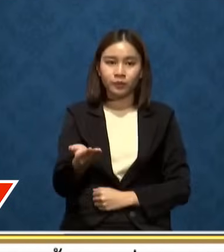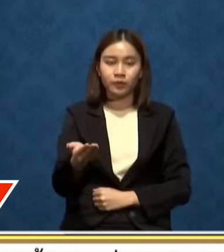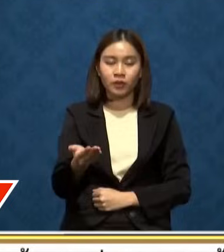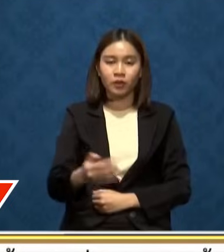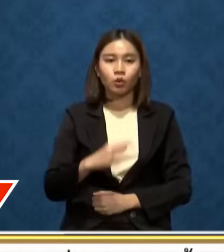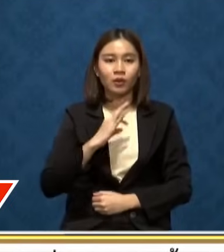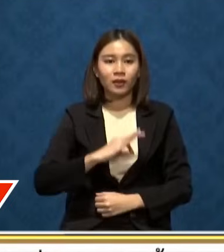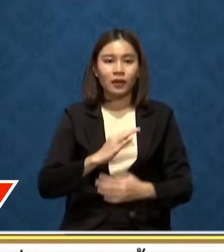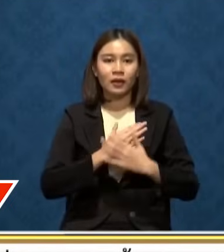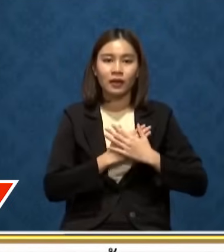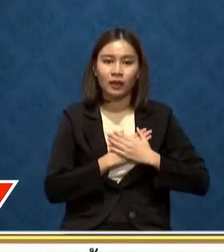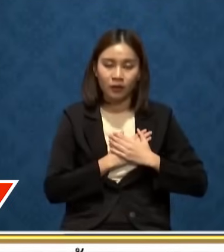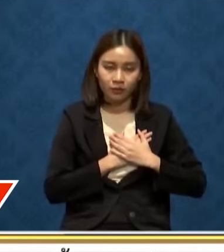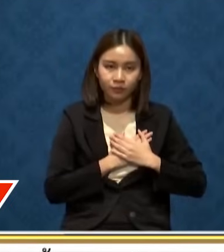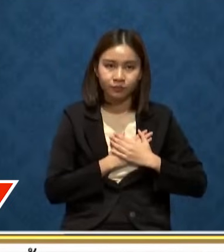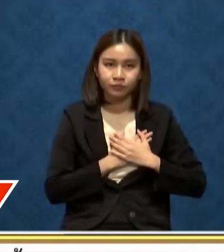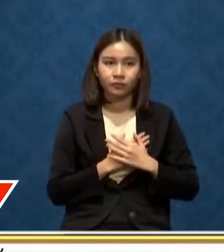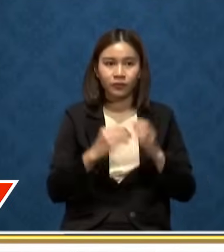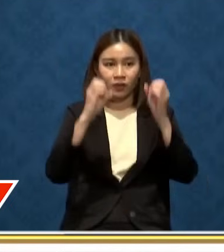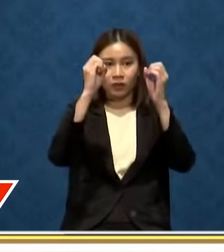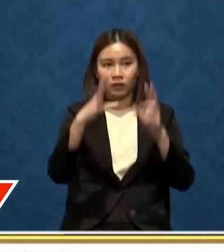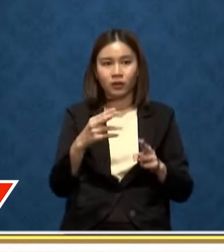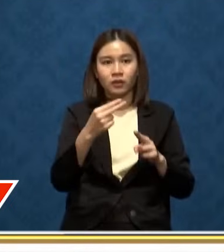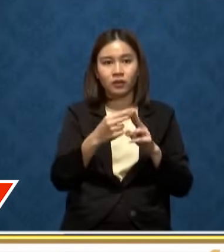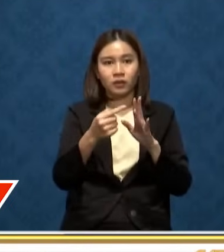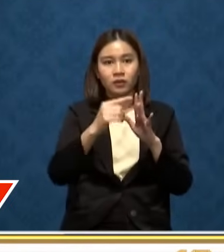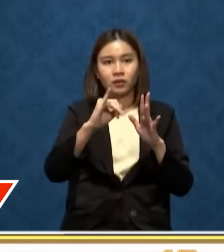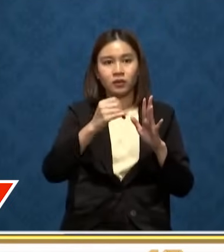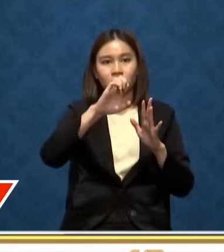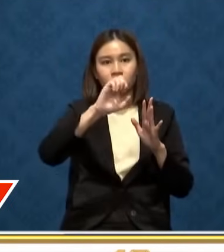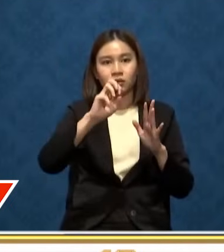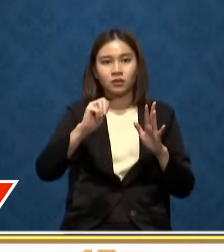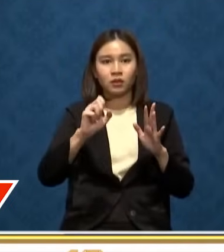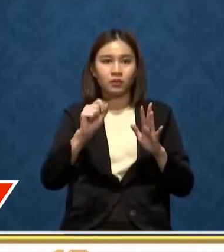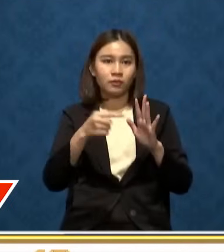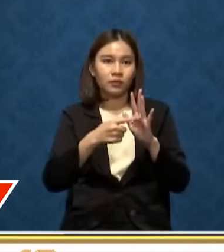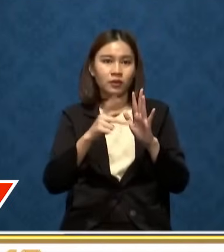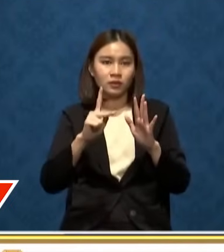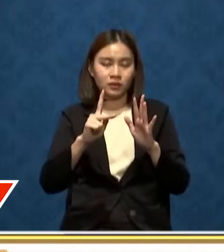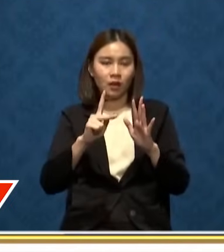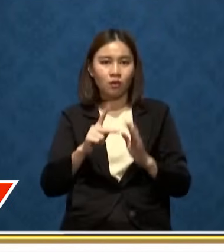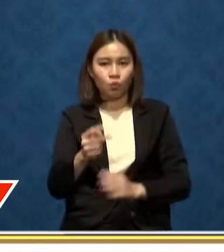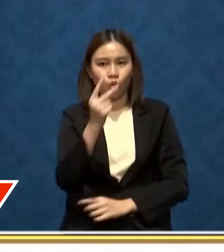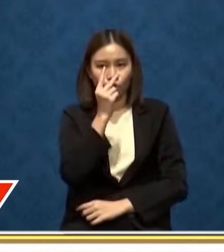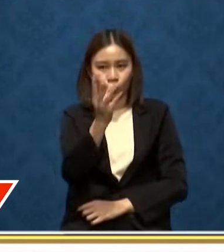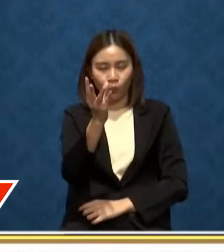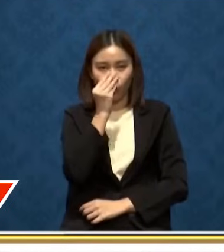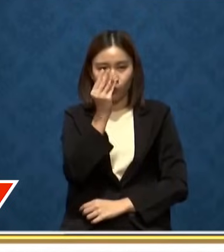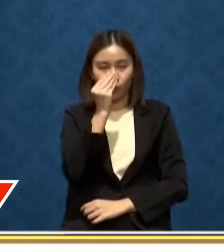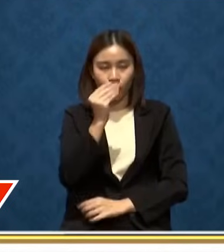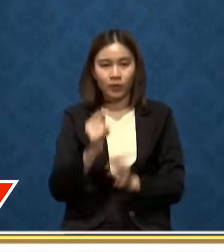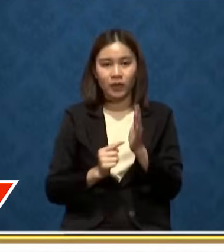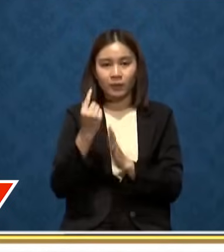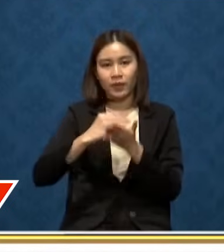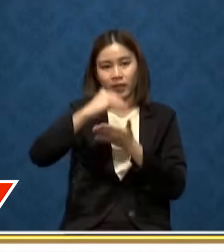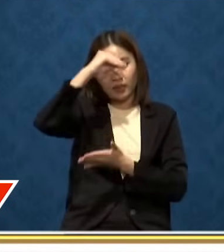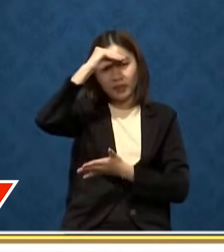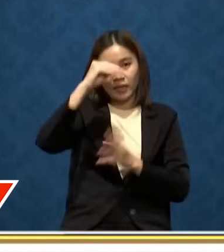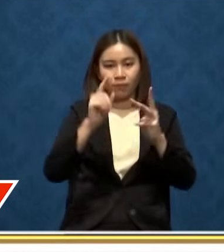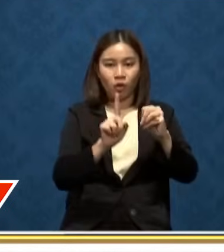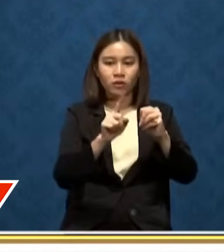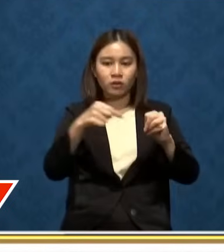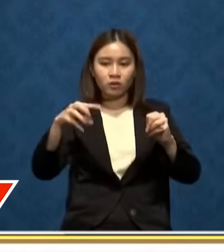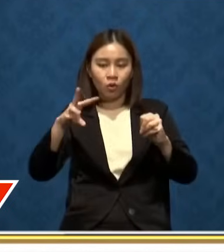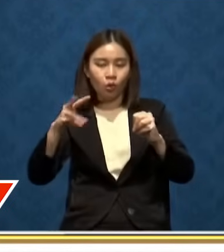ความรักอาจารย์เจิมศักดิ์ผมติดตามวอตดอกท่านตั้งแต่ผมเรียนมัธยม ทุกวันผม